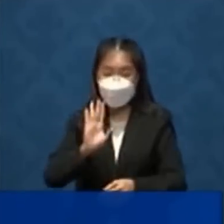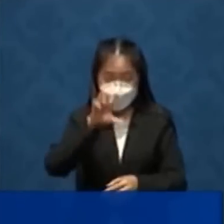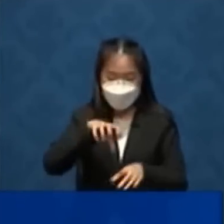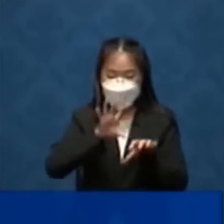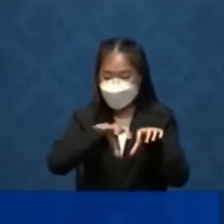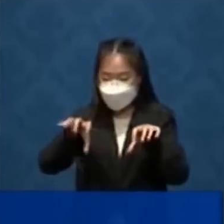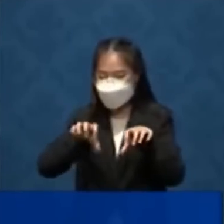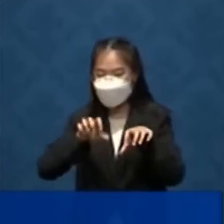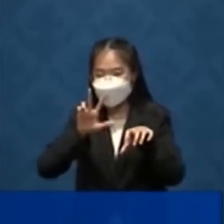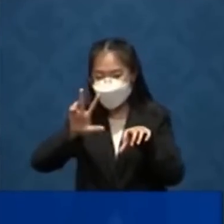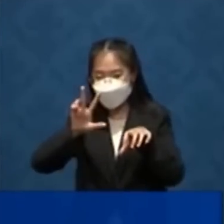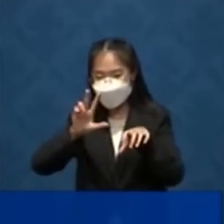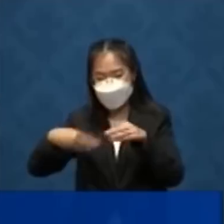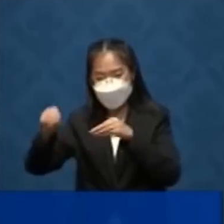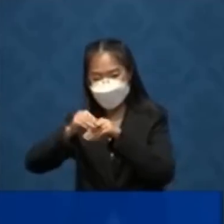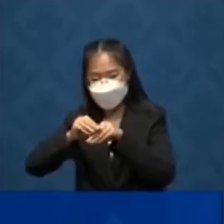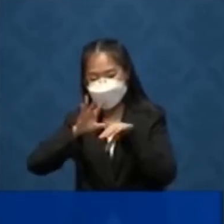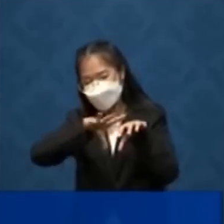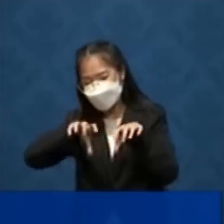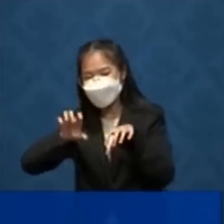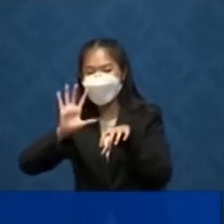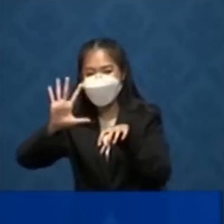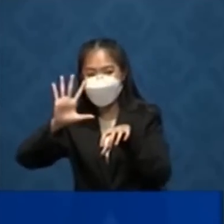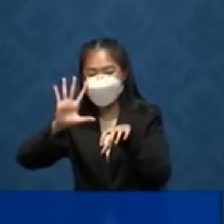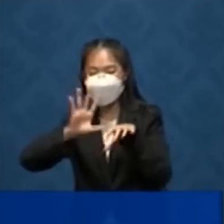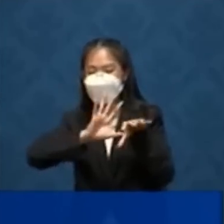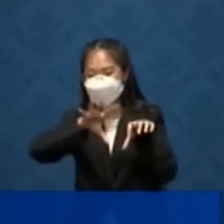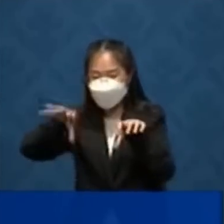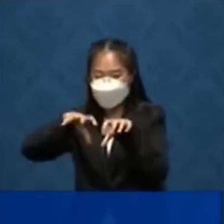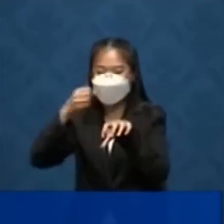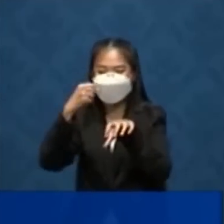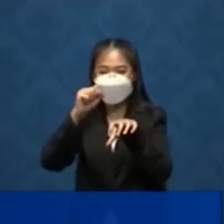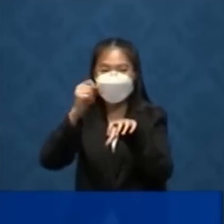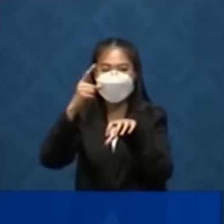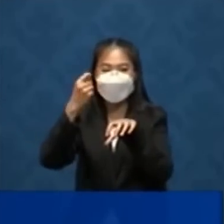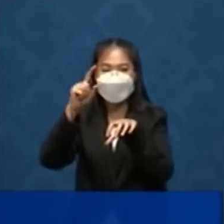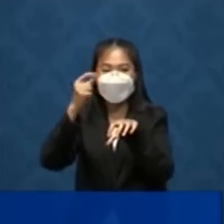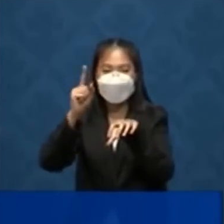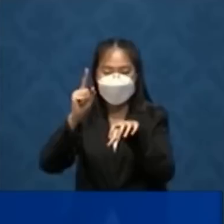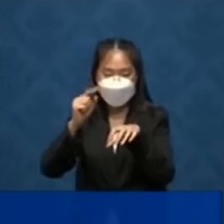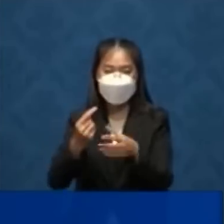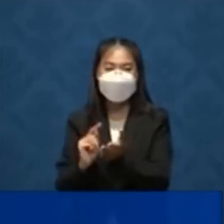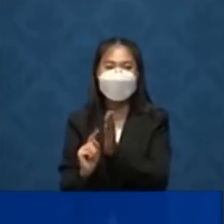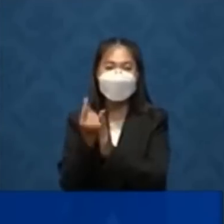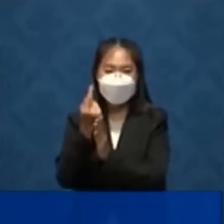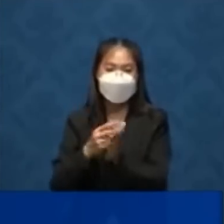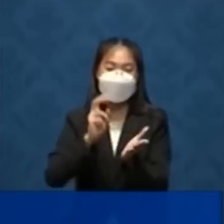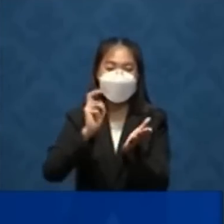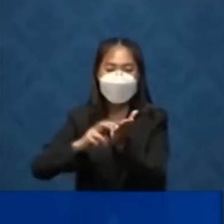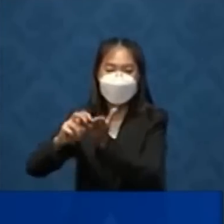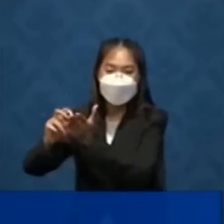กอภิปรายได้มีการดำเนินการตรวจสอบแล้วบางเรื่องยุติไปแล้วเพราะว่าคดีไม่มีมูลแต่ถ้ามีมูล